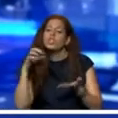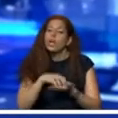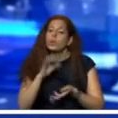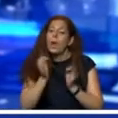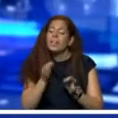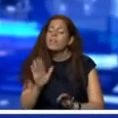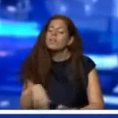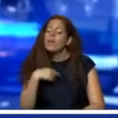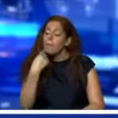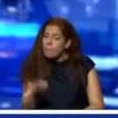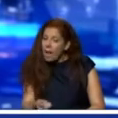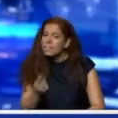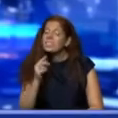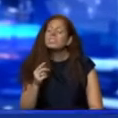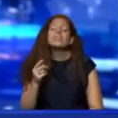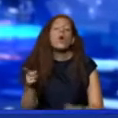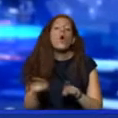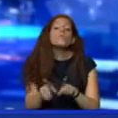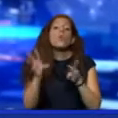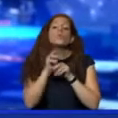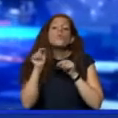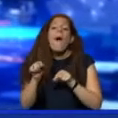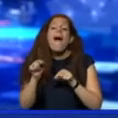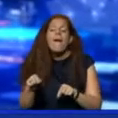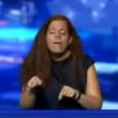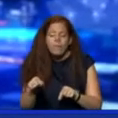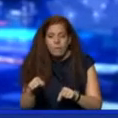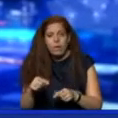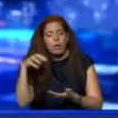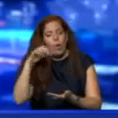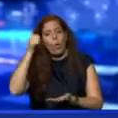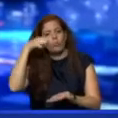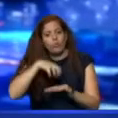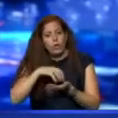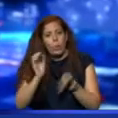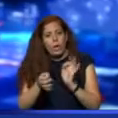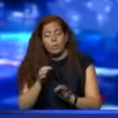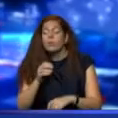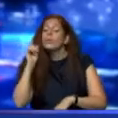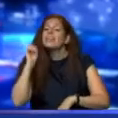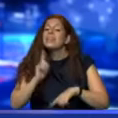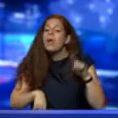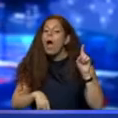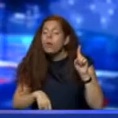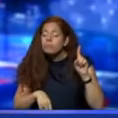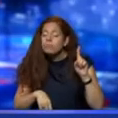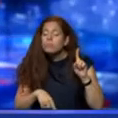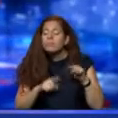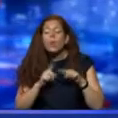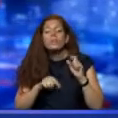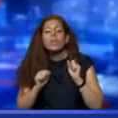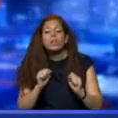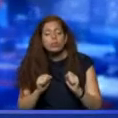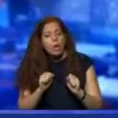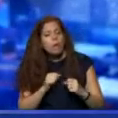גם טרחתי לומר את זה עוד באותו הערב ליושב ראש לשכת עורכי הדין, טעות מרה. כן,